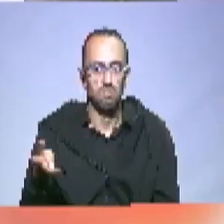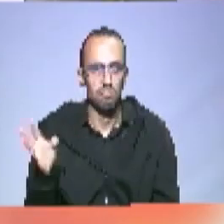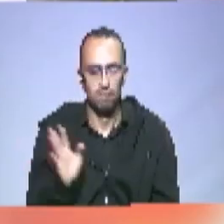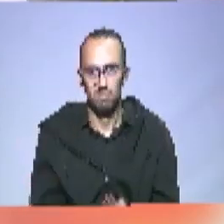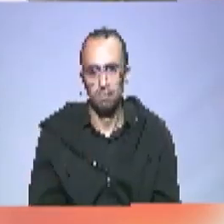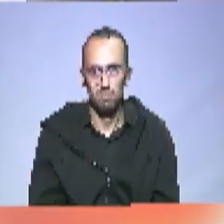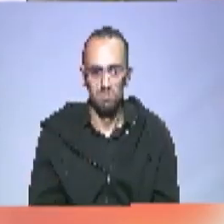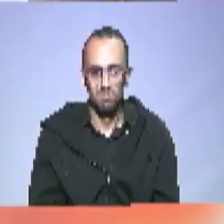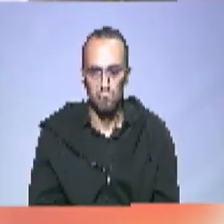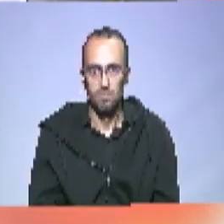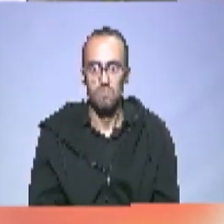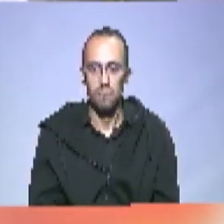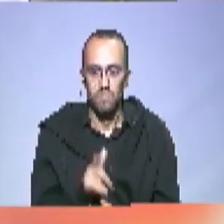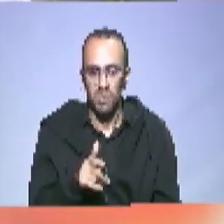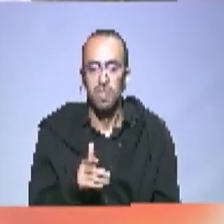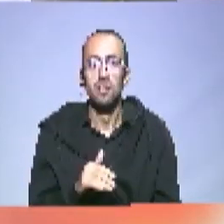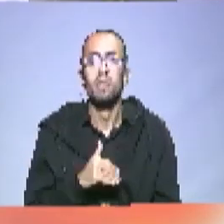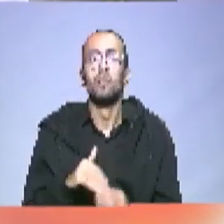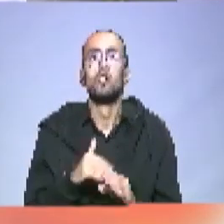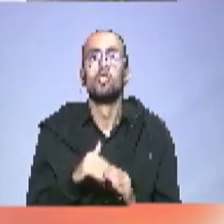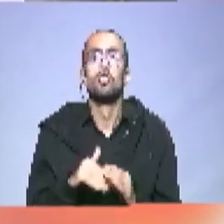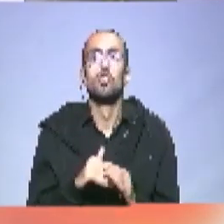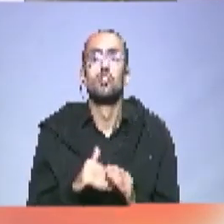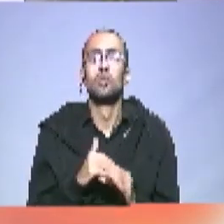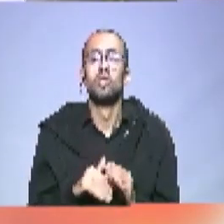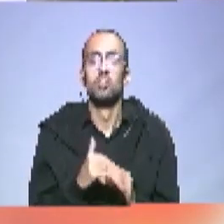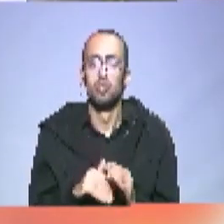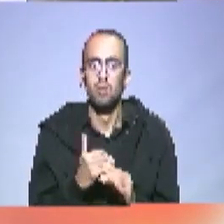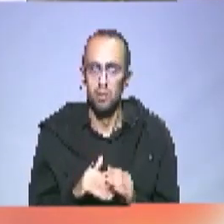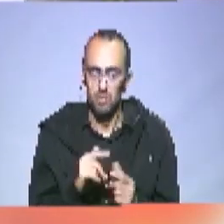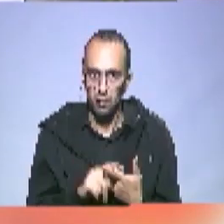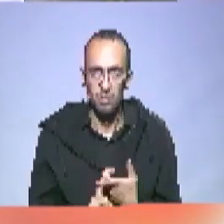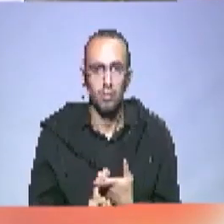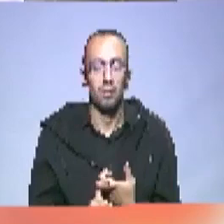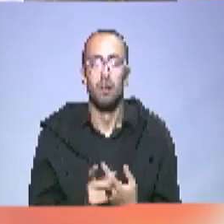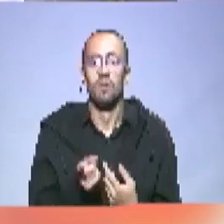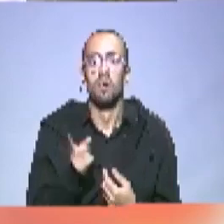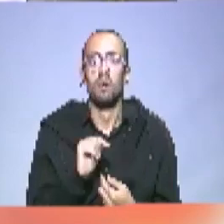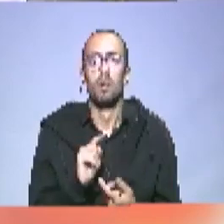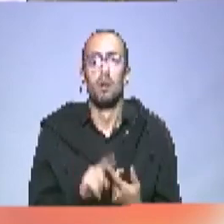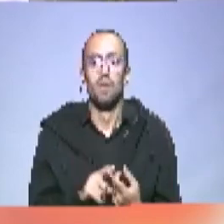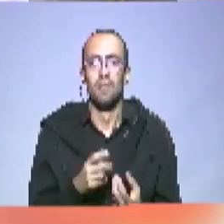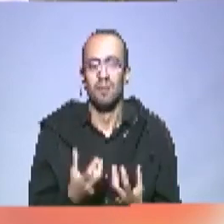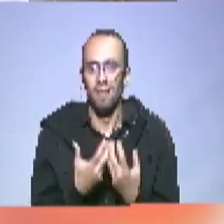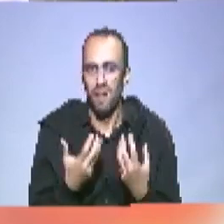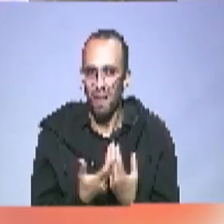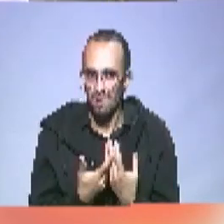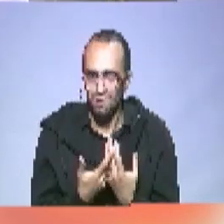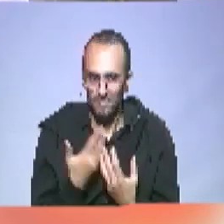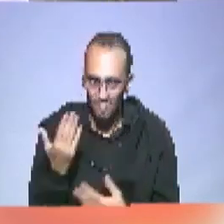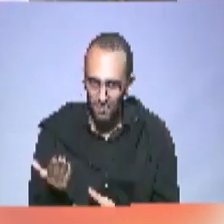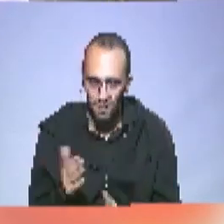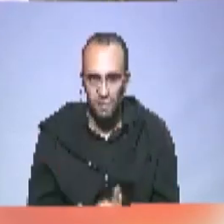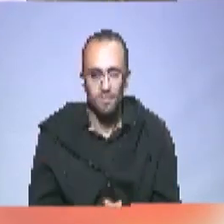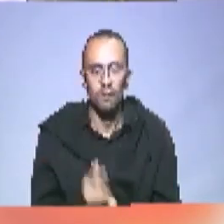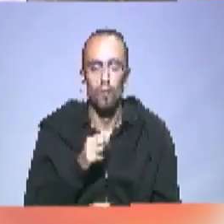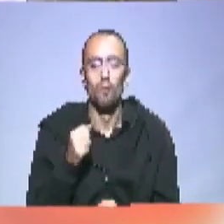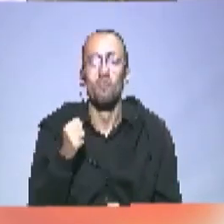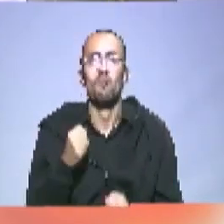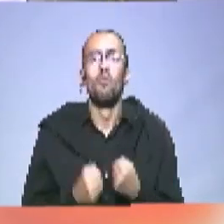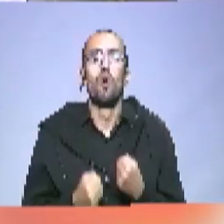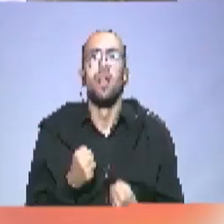عملنا السندوتشات المشروم، سلطة الكولسلو لونها جميل النهاردة ومختلف، وعملنا